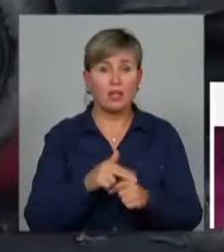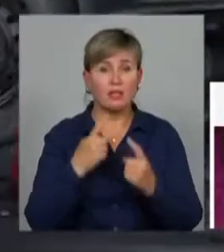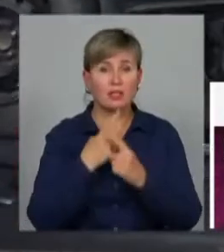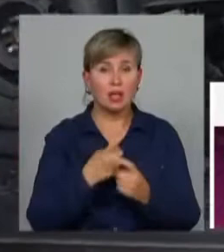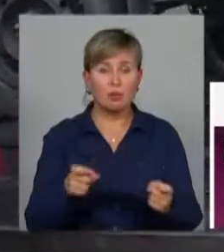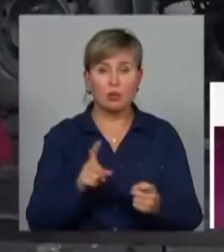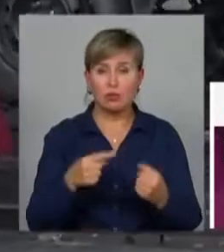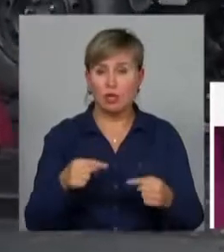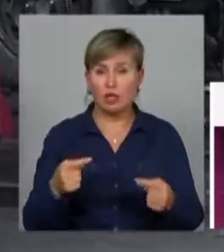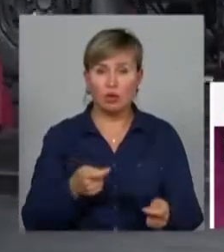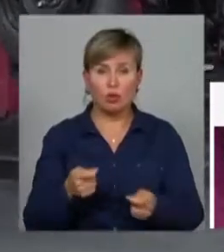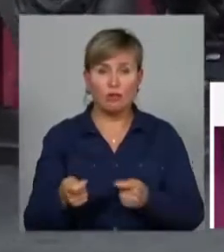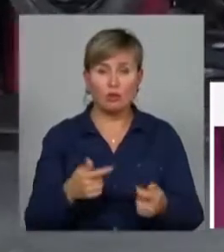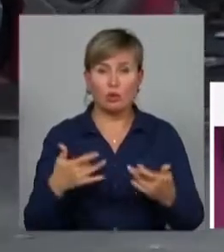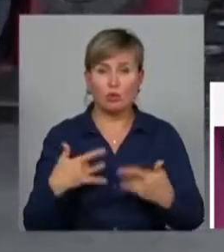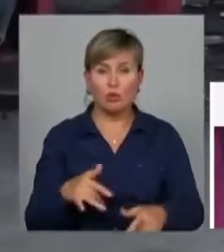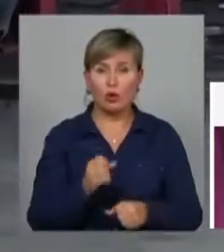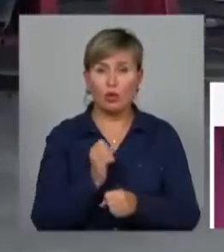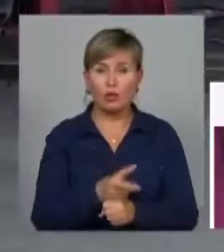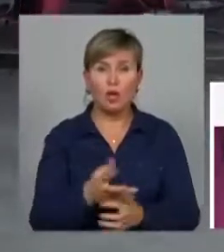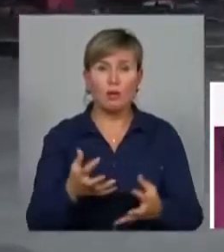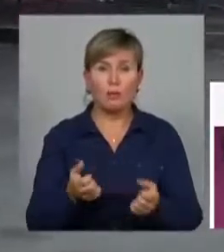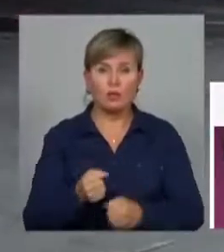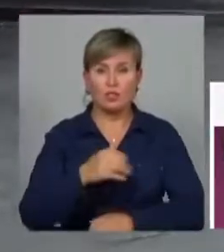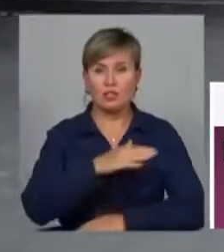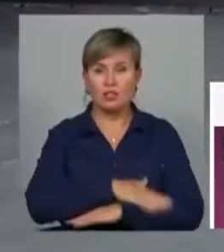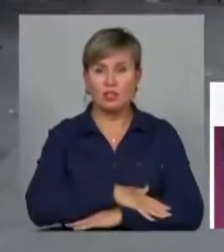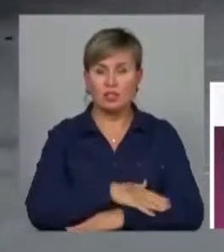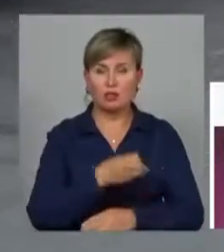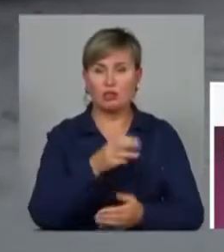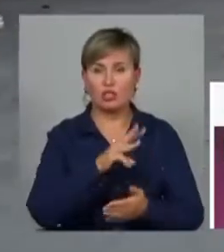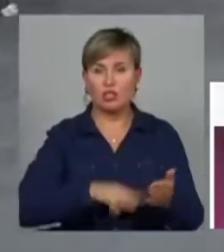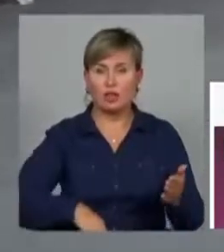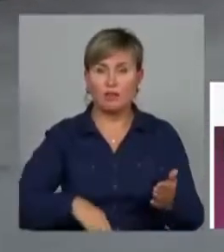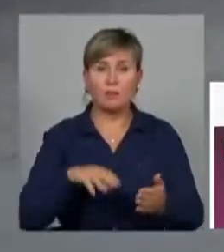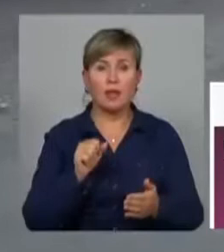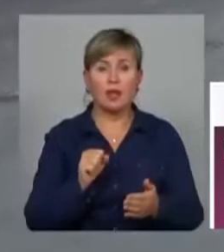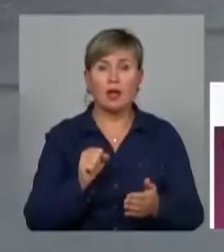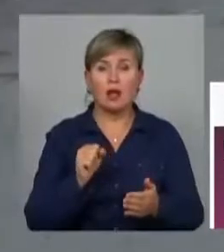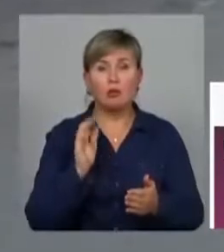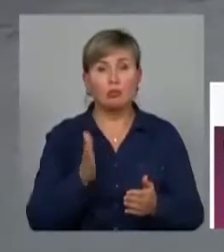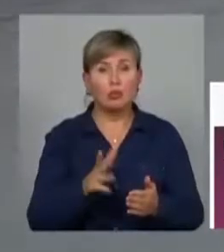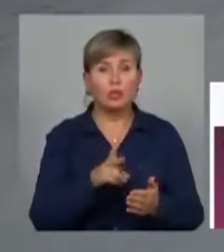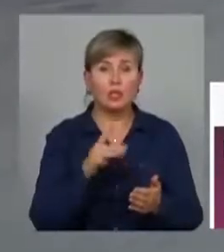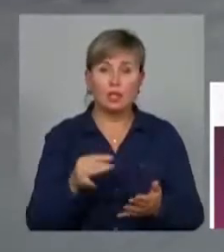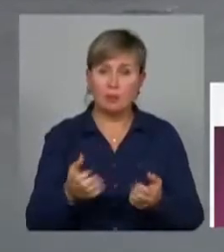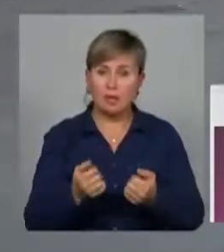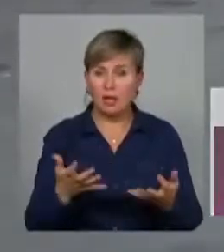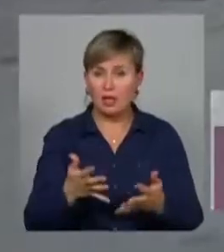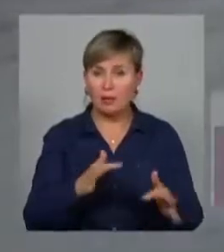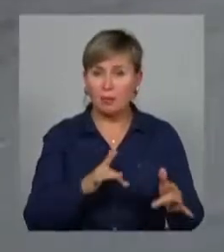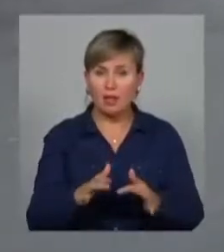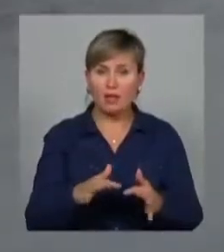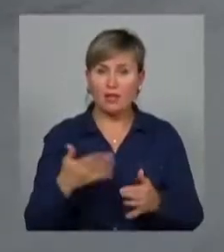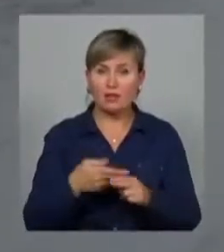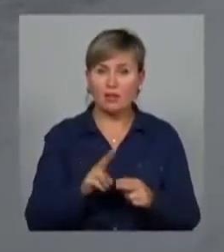что ряд руководителей уволенного сотрудника получили дисциплинарные взыскания. А вот о том, будут ли приняты какие-либо меры в